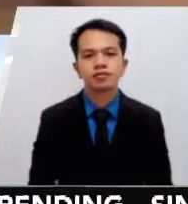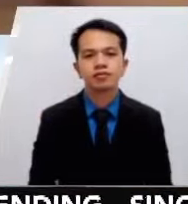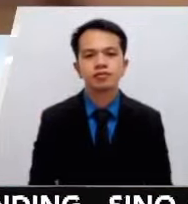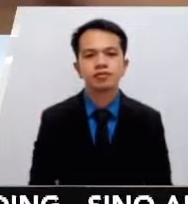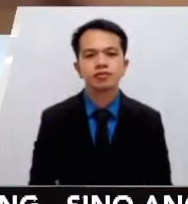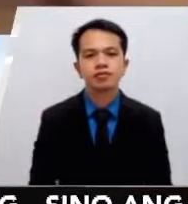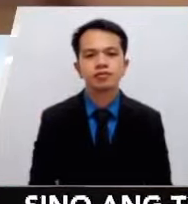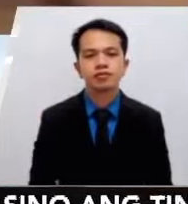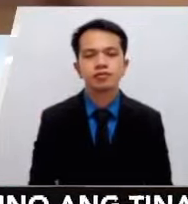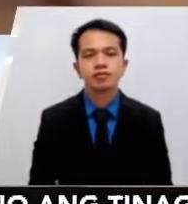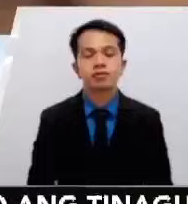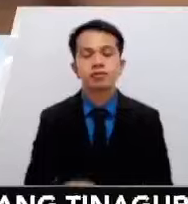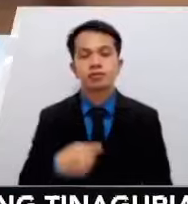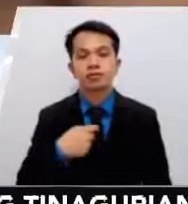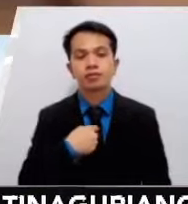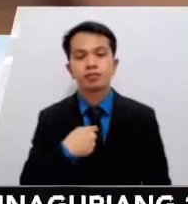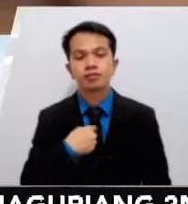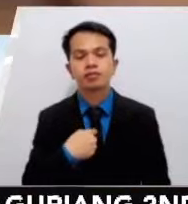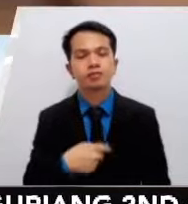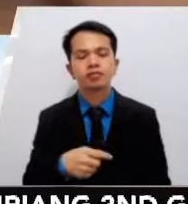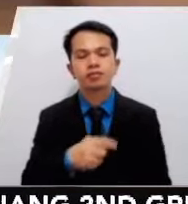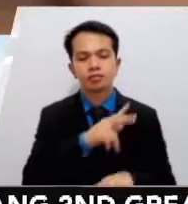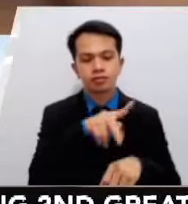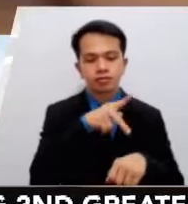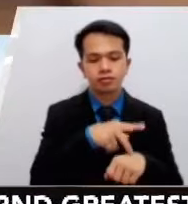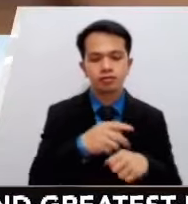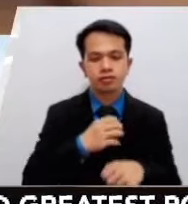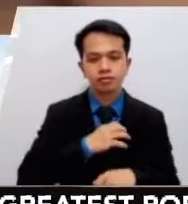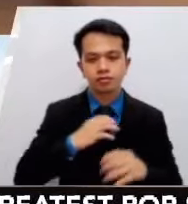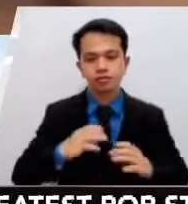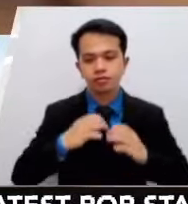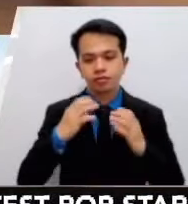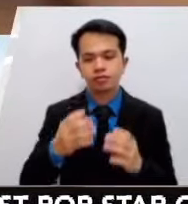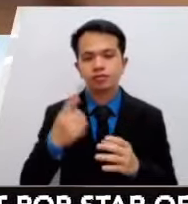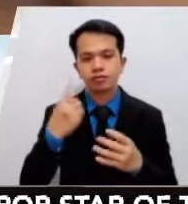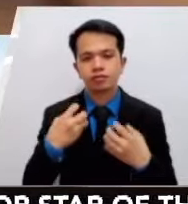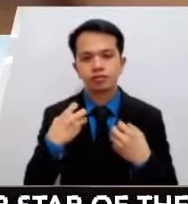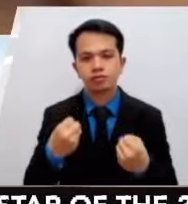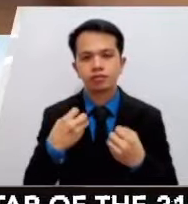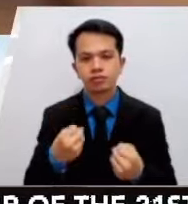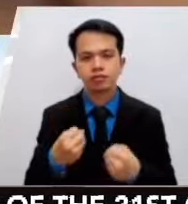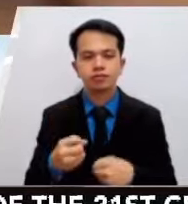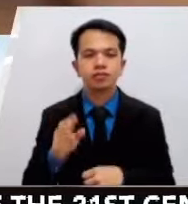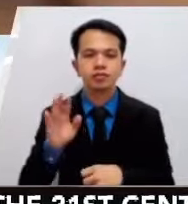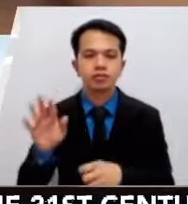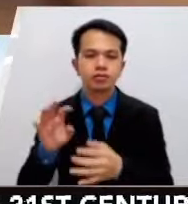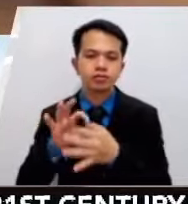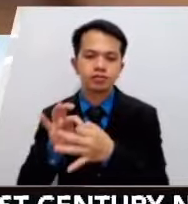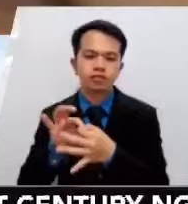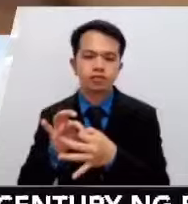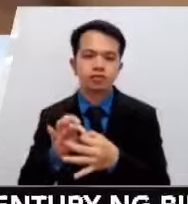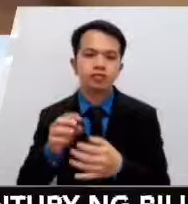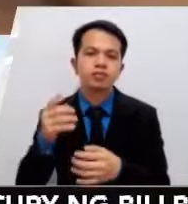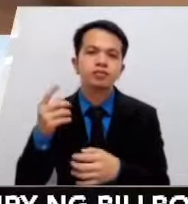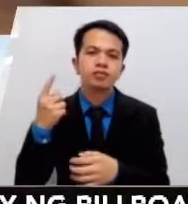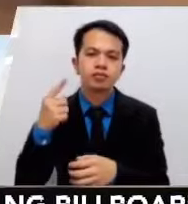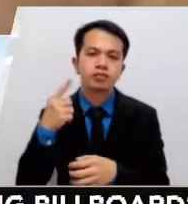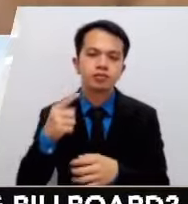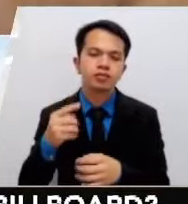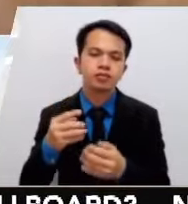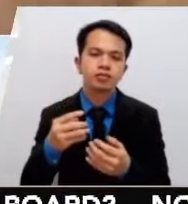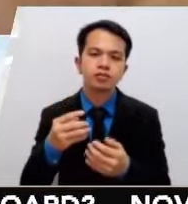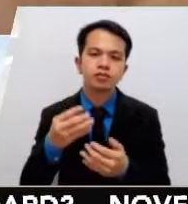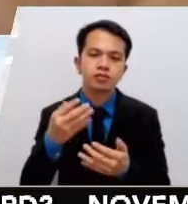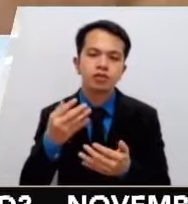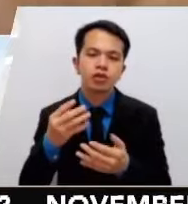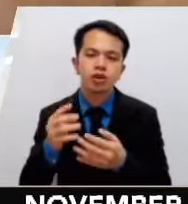I reaffirm the Philippines' commitment to further strengthen our bilateral ties, progressing towards new spheres of engagement. I